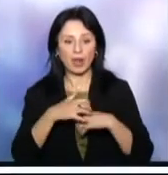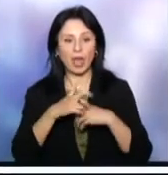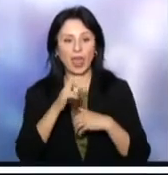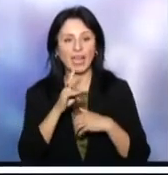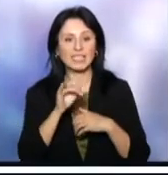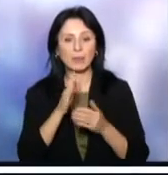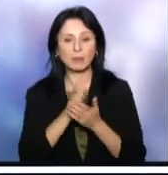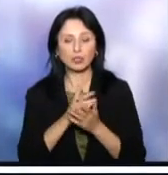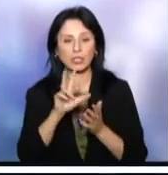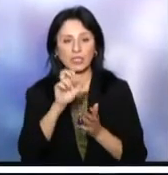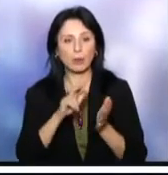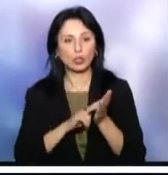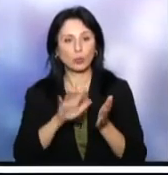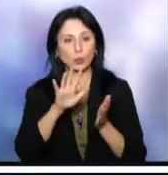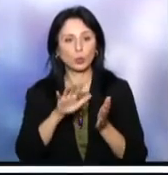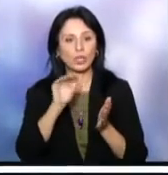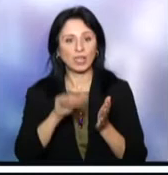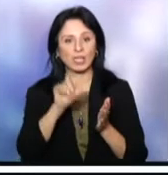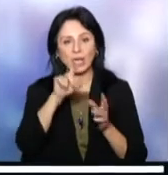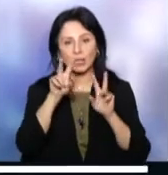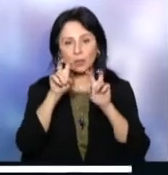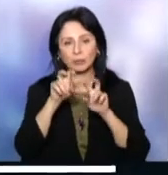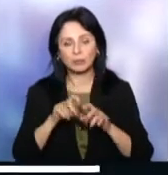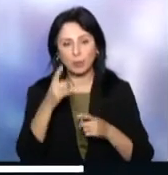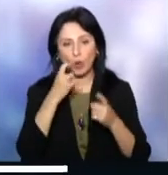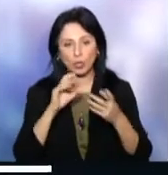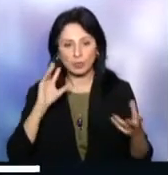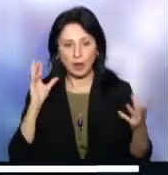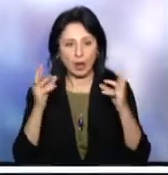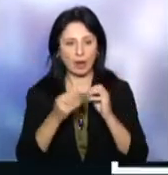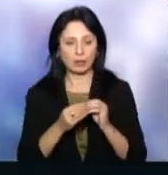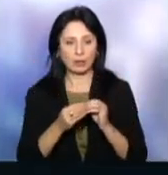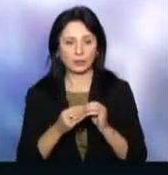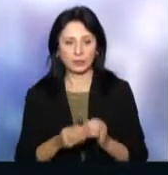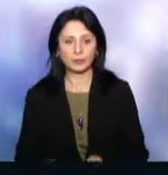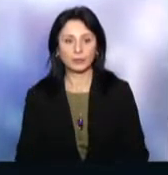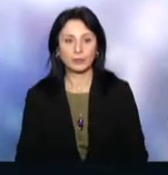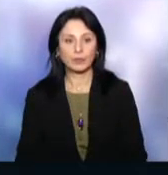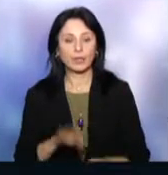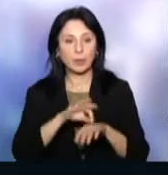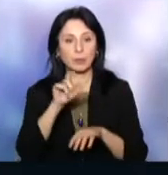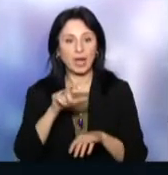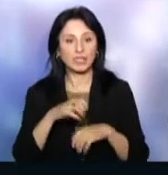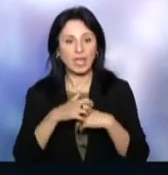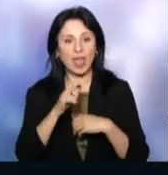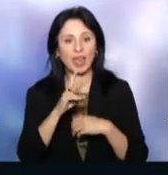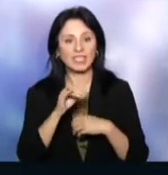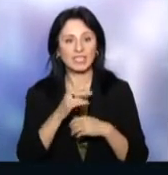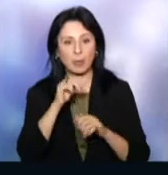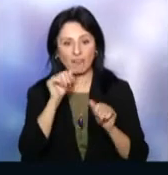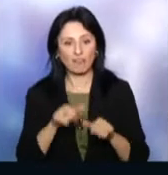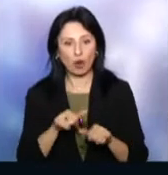მქონე 385,000 ადამიანის მონაცემი გაანალიზეს. პაციენტები ეგზემის ფორმის